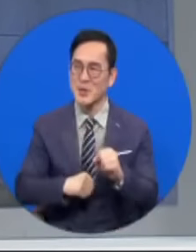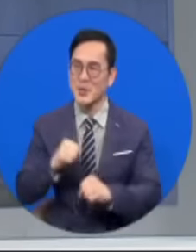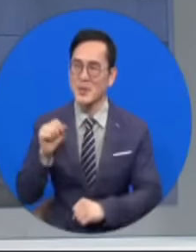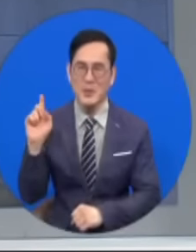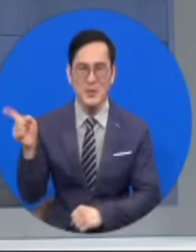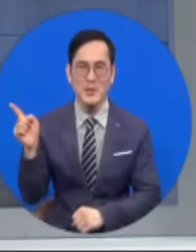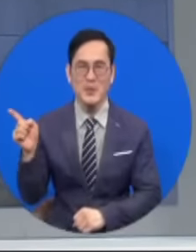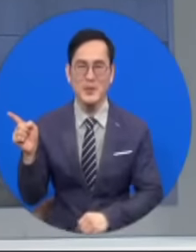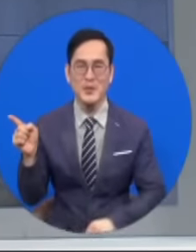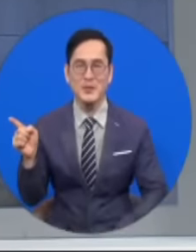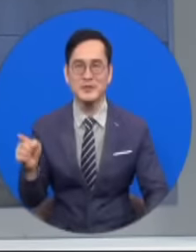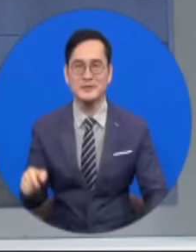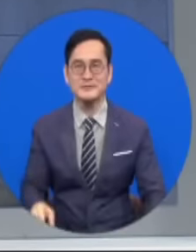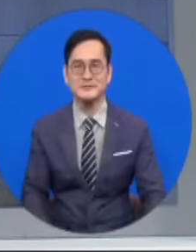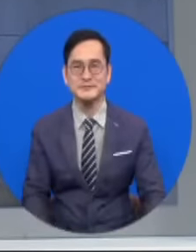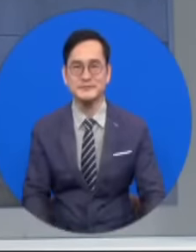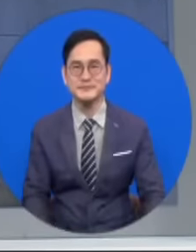직격했다라고